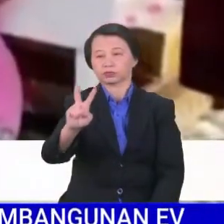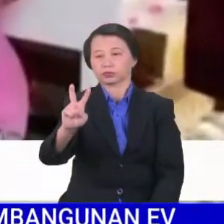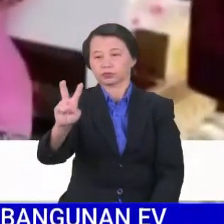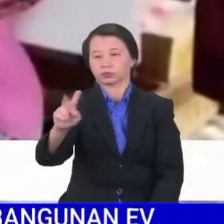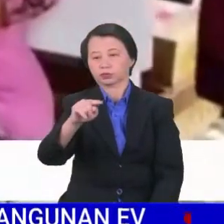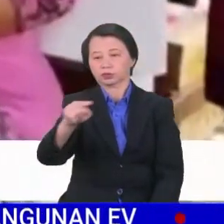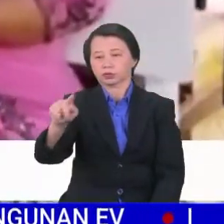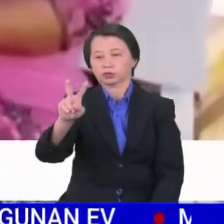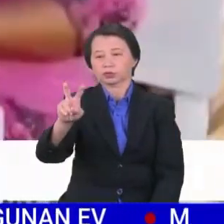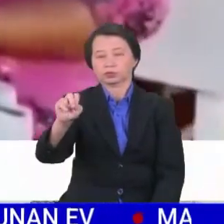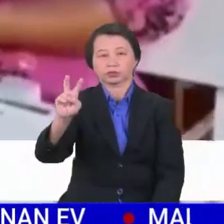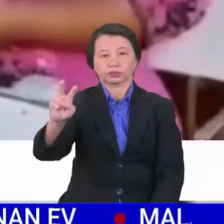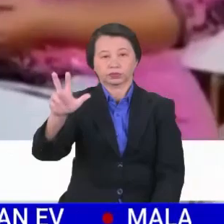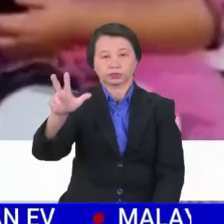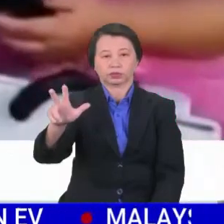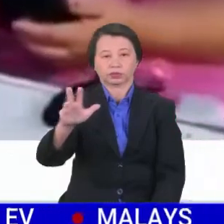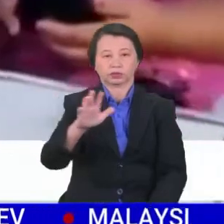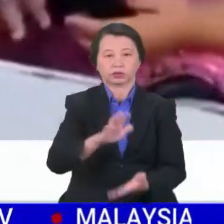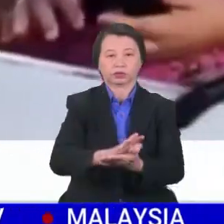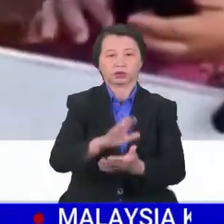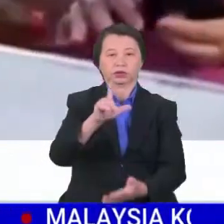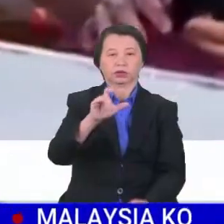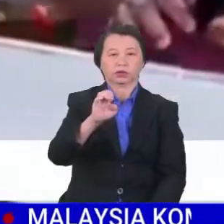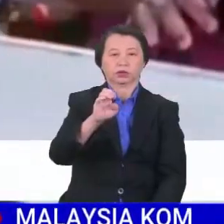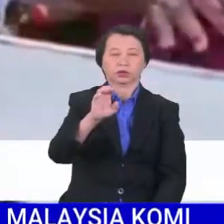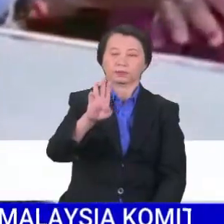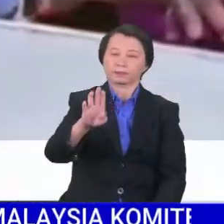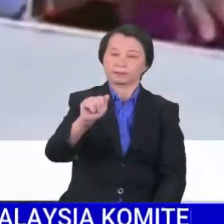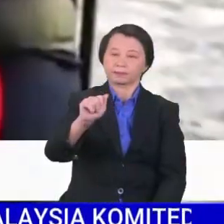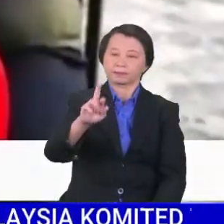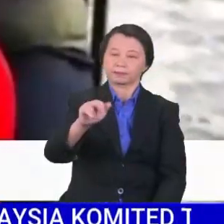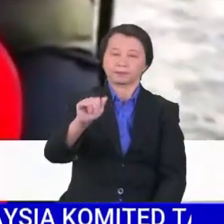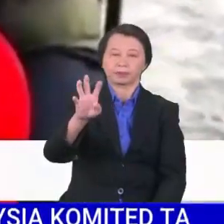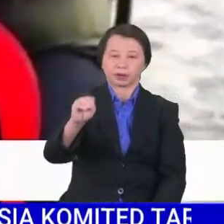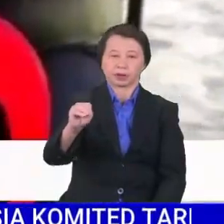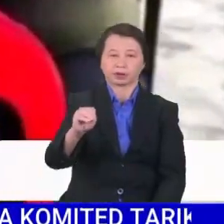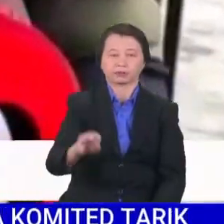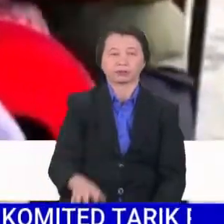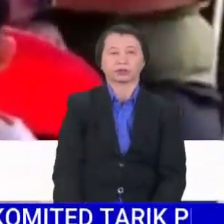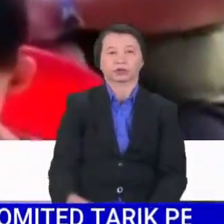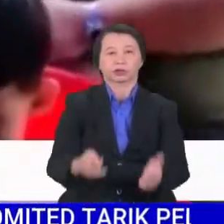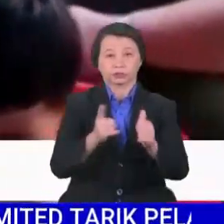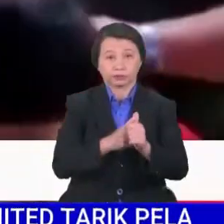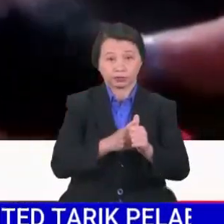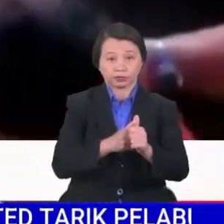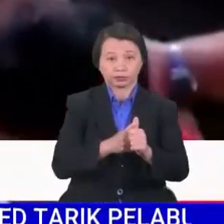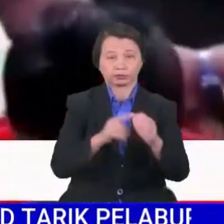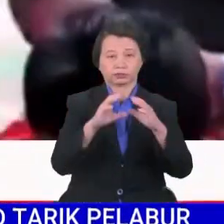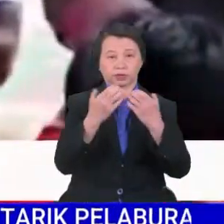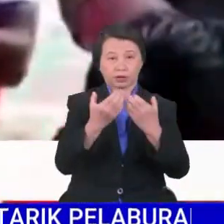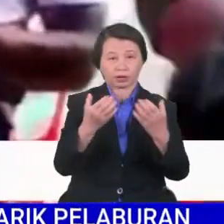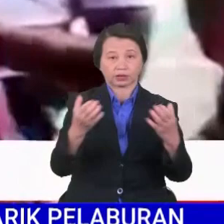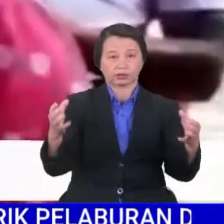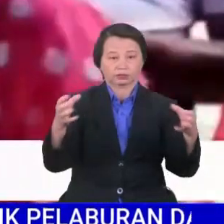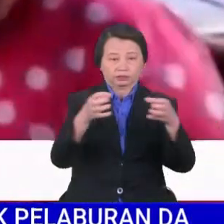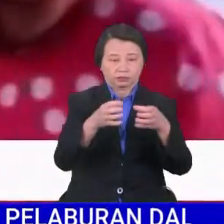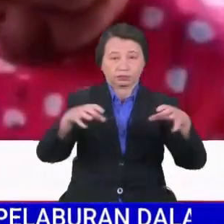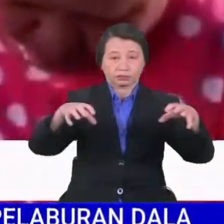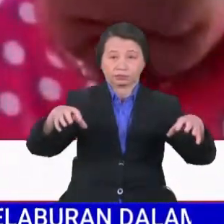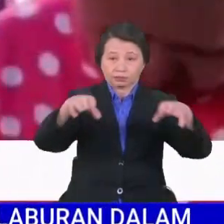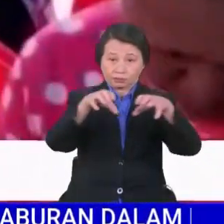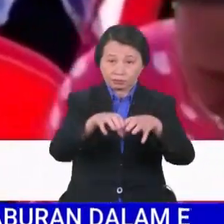2022-2023 SK longja barang baru-baru ini jelasnya fase pertama pelaksanaan kelas bercantum adalah